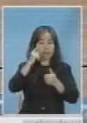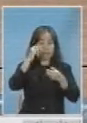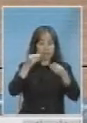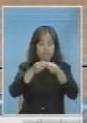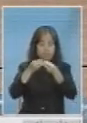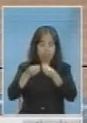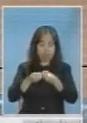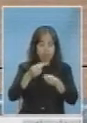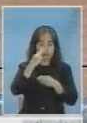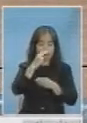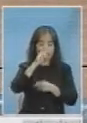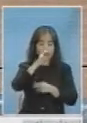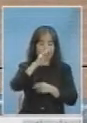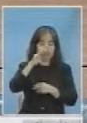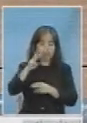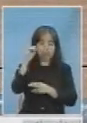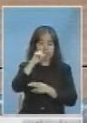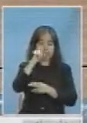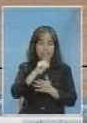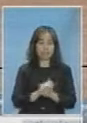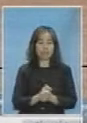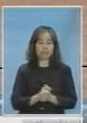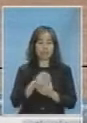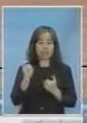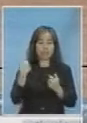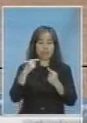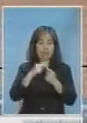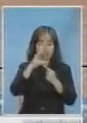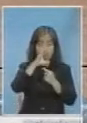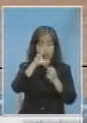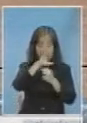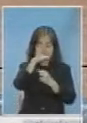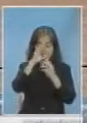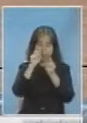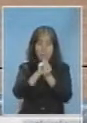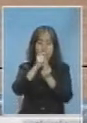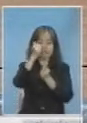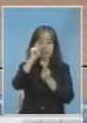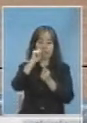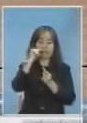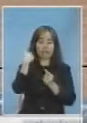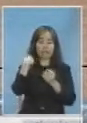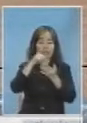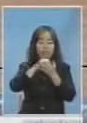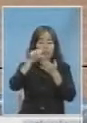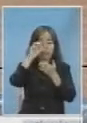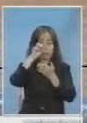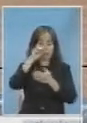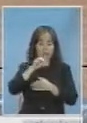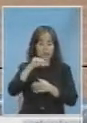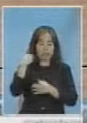ว็บไซต์ที่หมิ่นพระบรมเดชานุภาพซึ่งเราก็พบว่ามันปิดได้ไม่หมดและมีปัญห